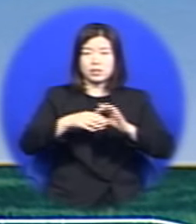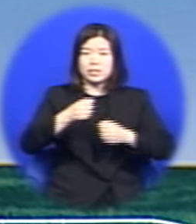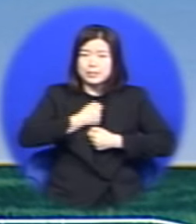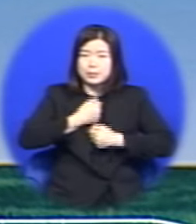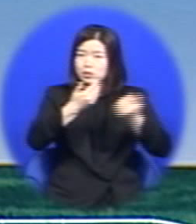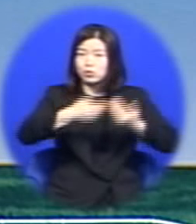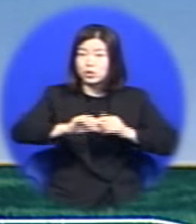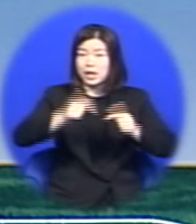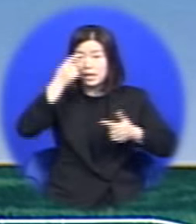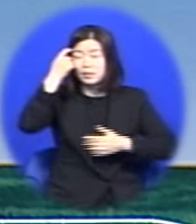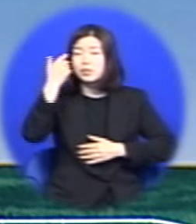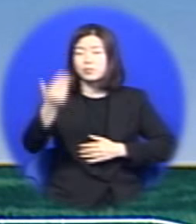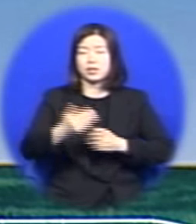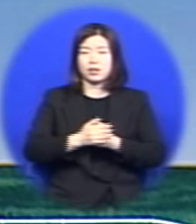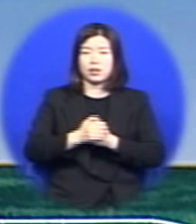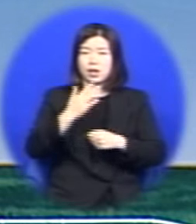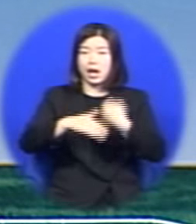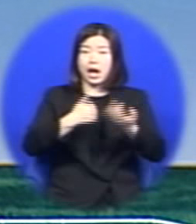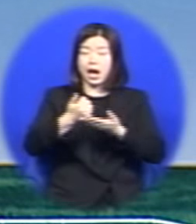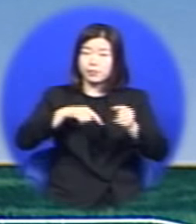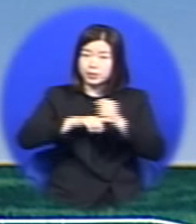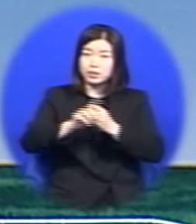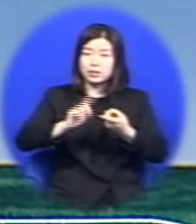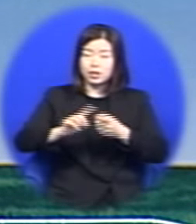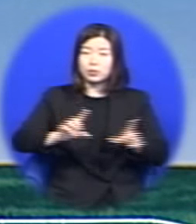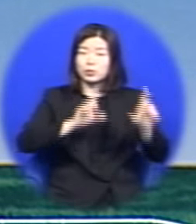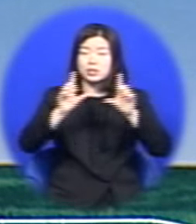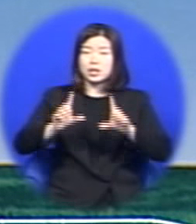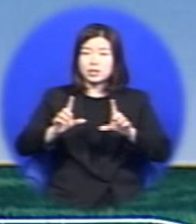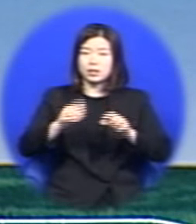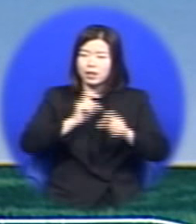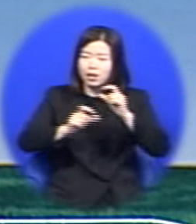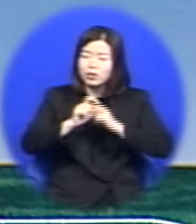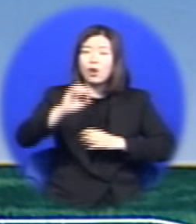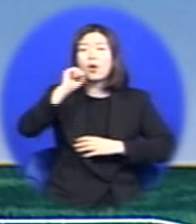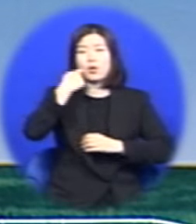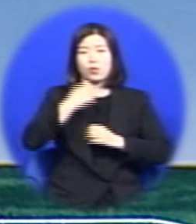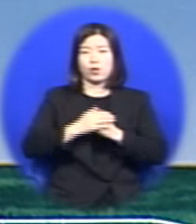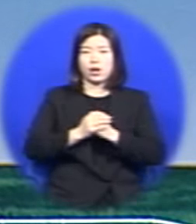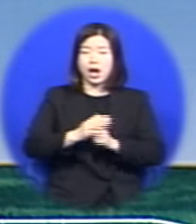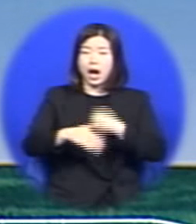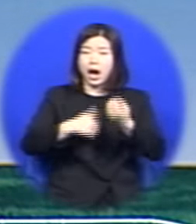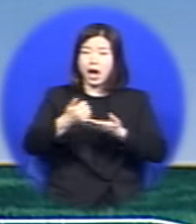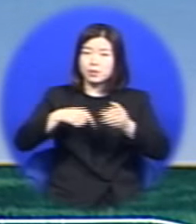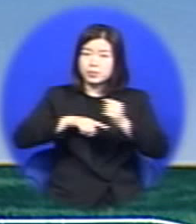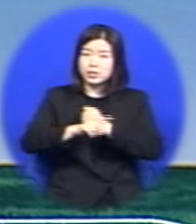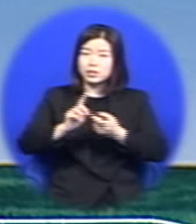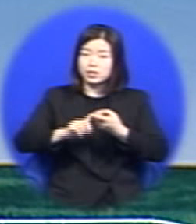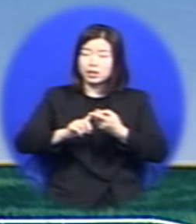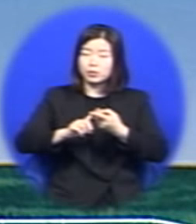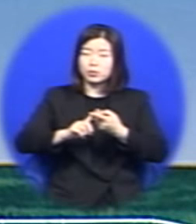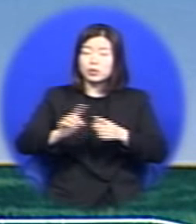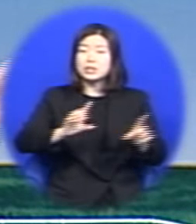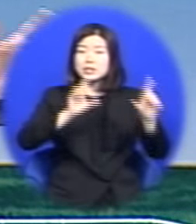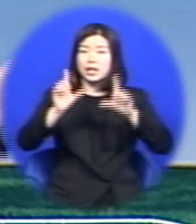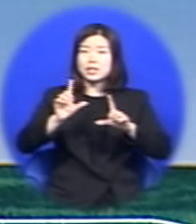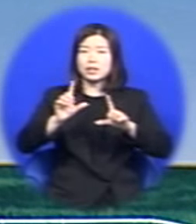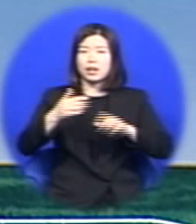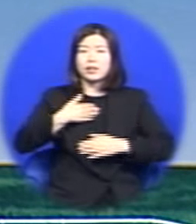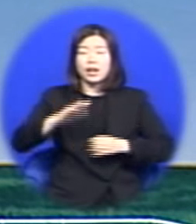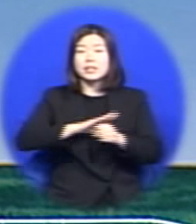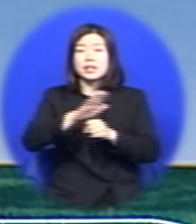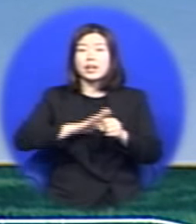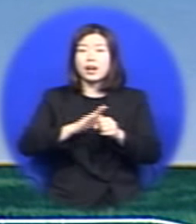겁니까? 하나님 뜻대로 사니까 더 어렵잖아요. 하나님 뜻대로 사니까 그렇게 원하던 형제를